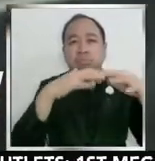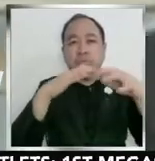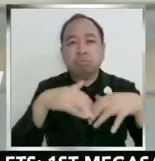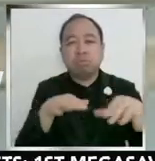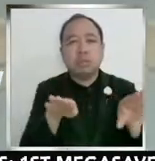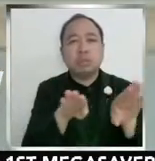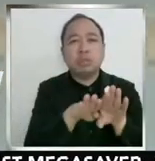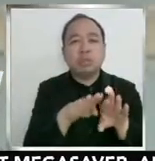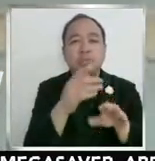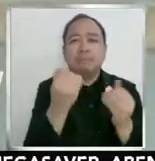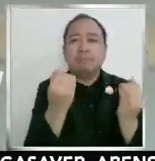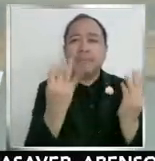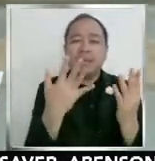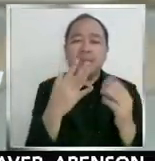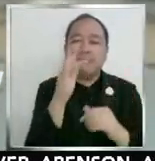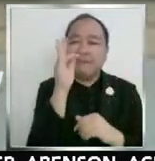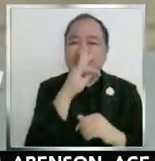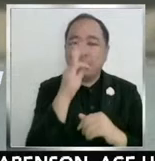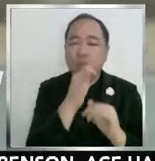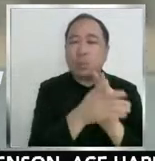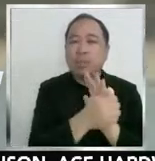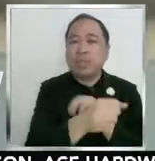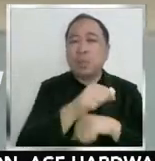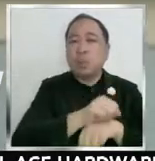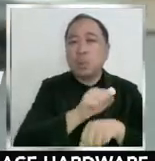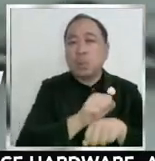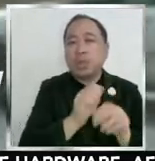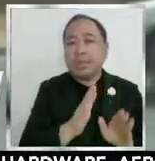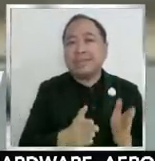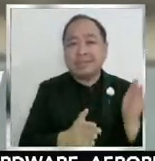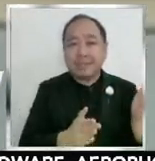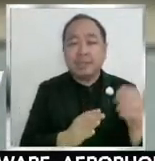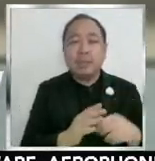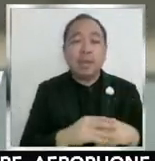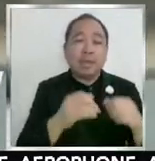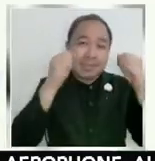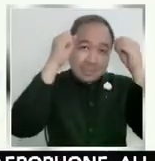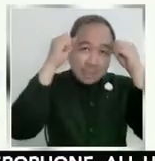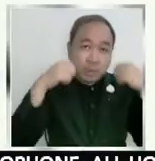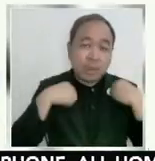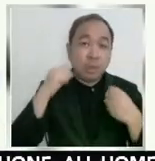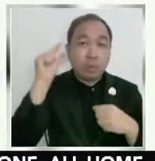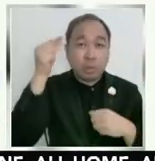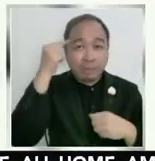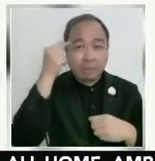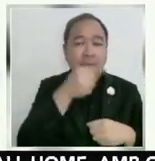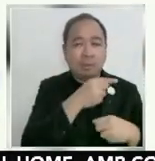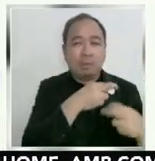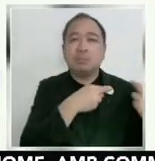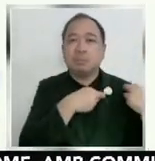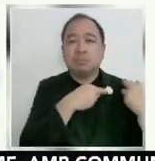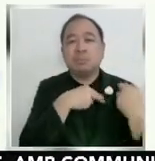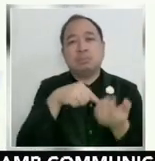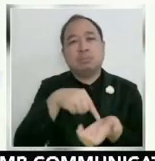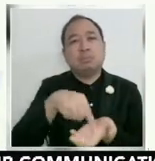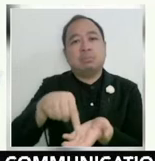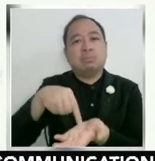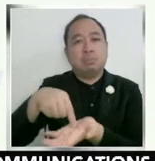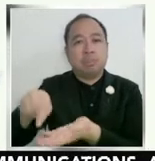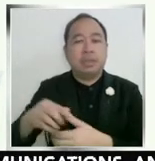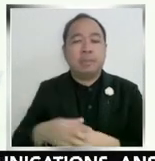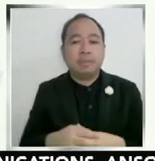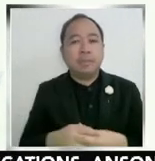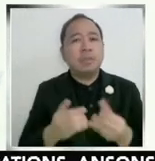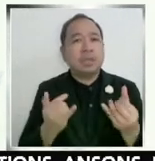skilled workers. Gobyerno ng Saudi na ang aako sa pagbabayad rito. The assurance is that the process is moving.